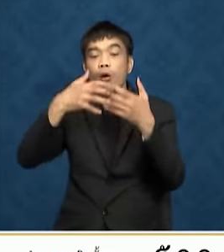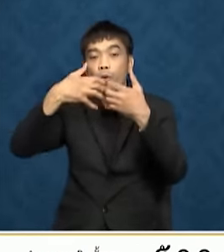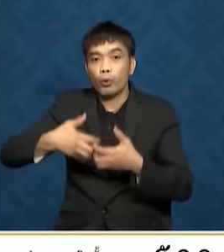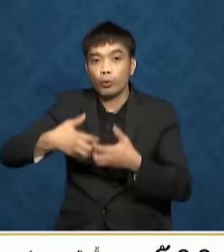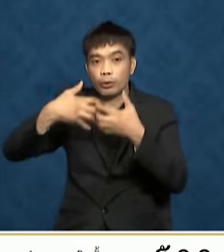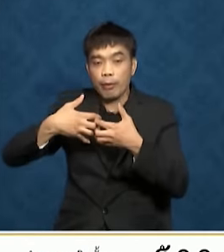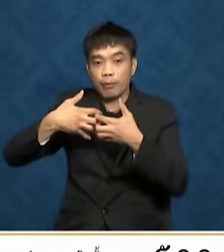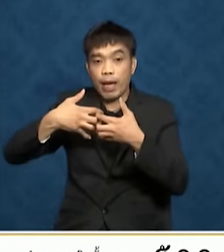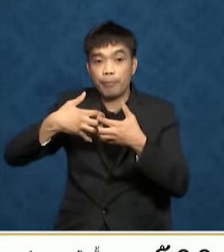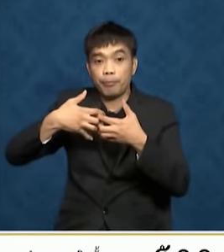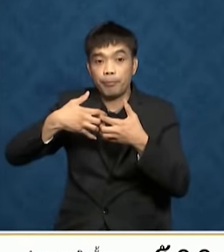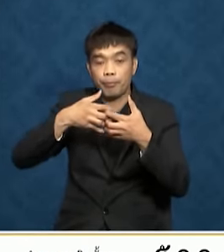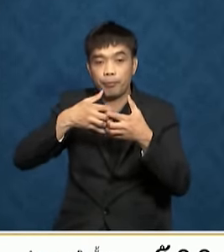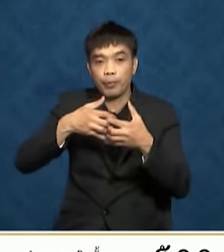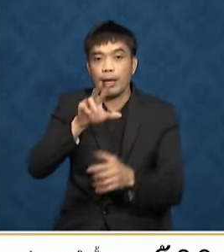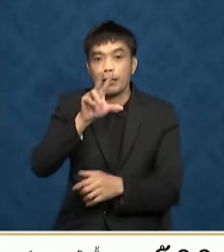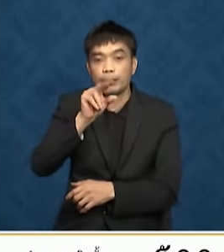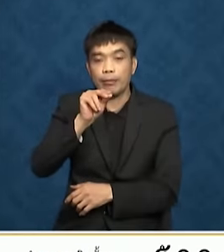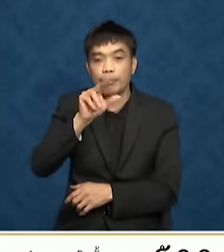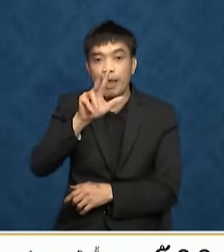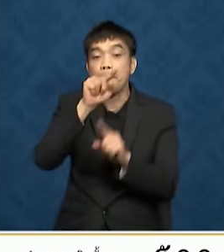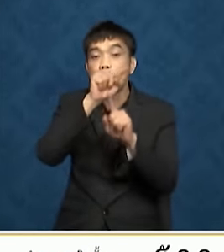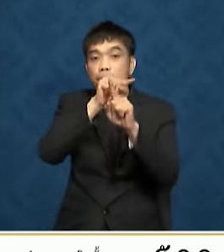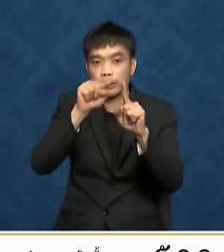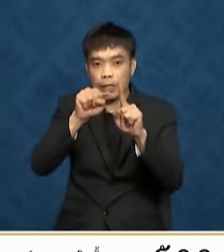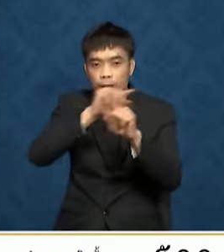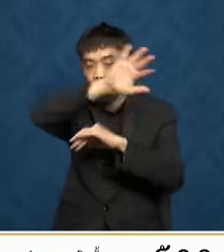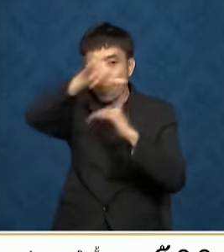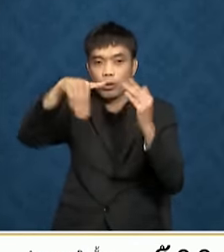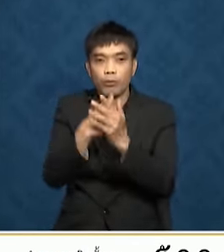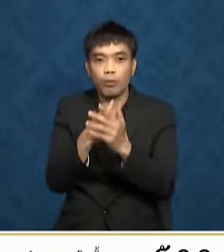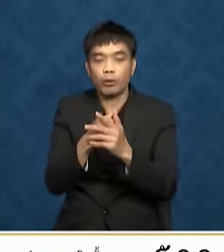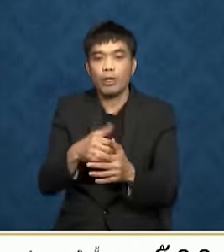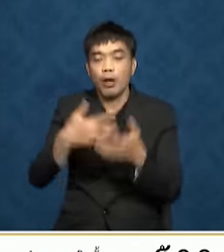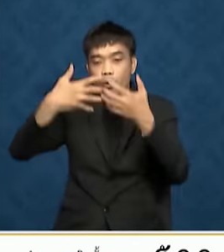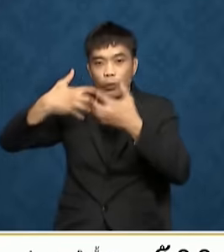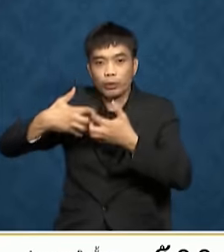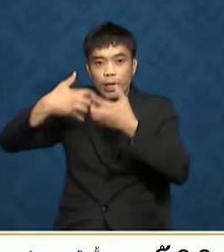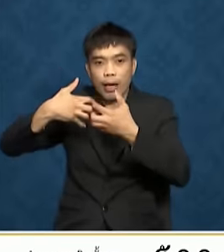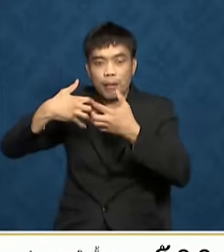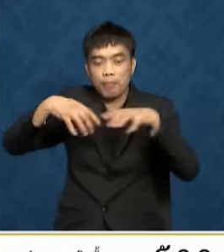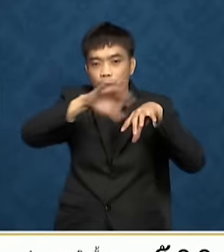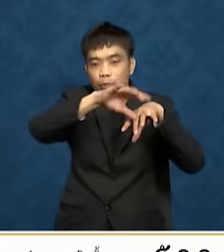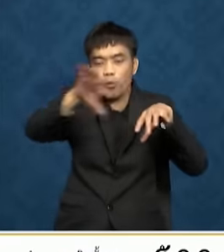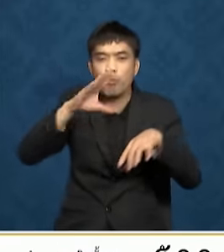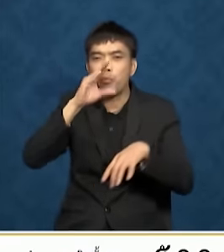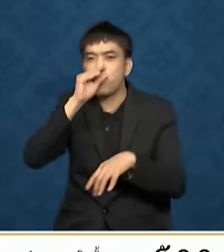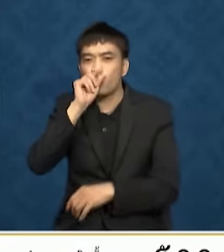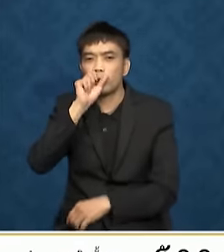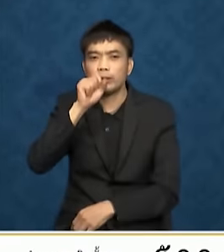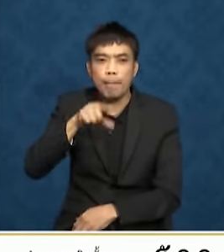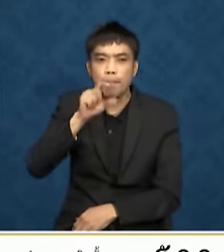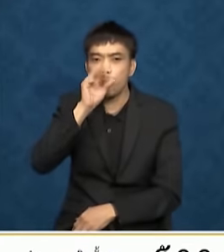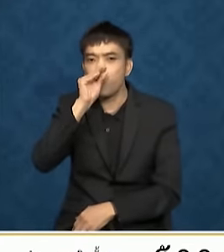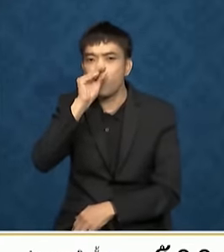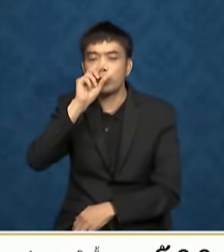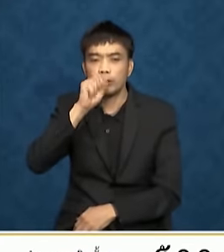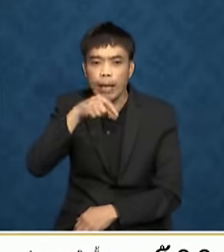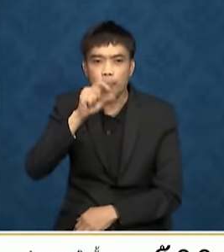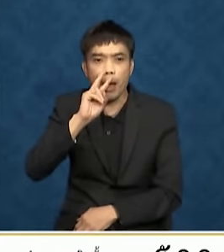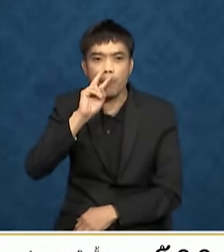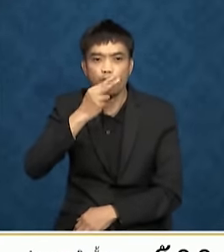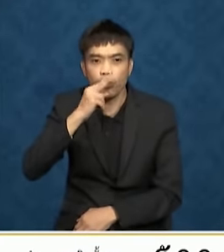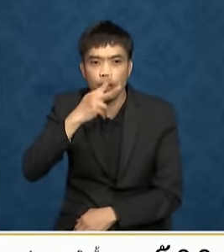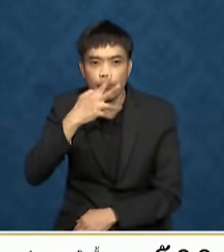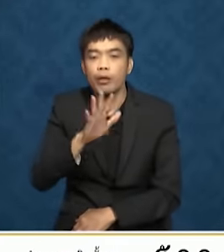33%นะครับของทั้งหมดซึ่งอุตสาหกรรมเนี่ยไม่พูดซ้ำเยอะครับมันก็เห็นภาพใหญ่ๆอยู่ 2-3อันก็